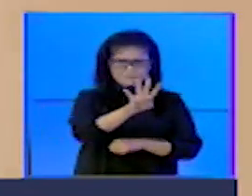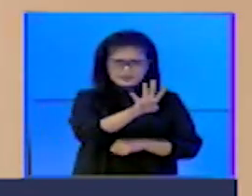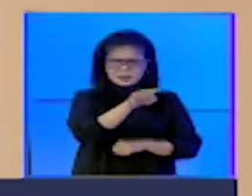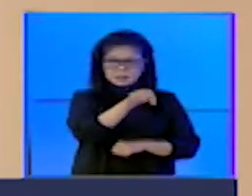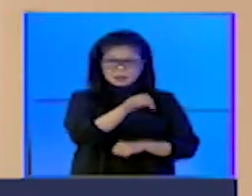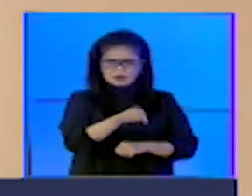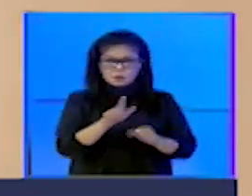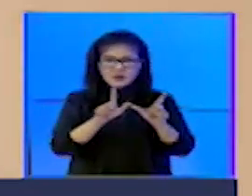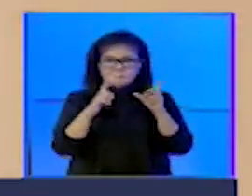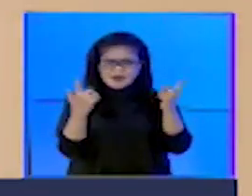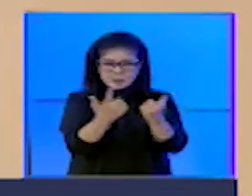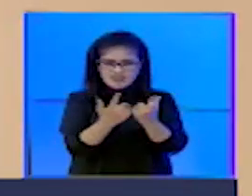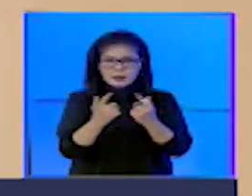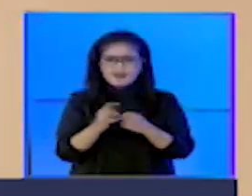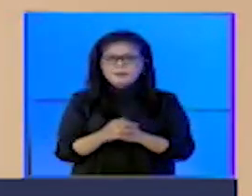Empat institusi kan.